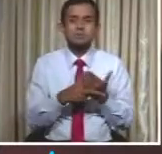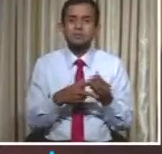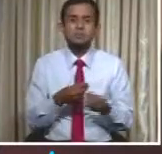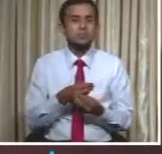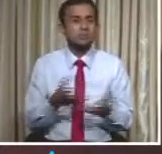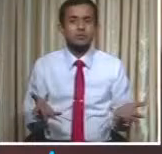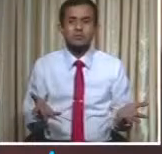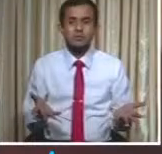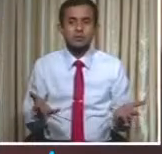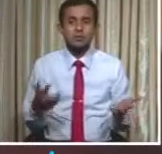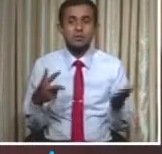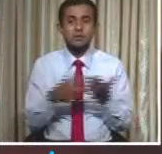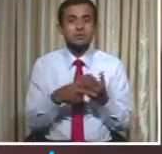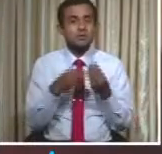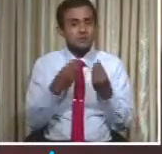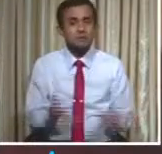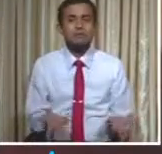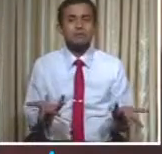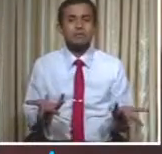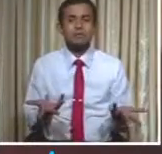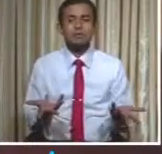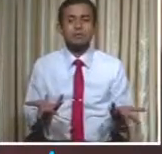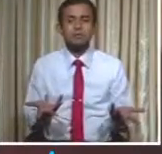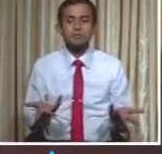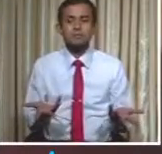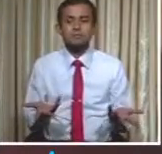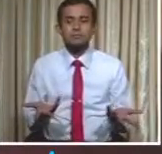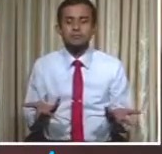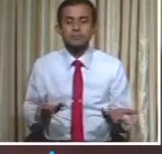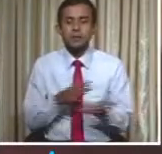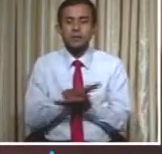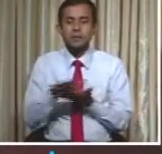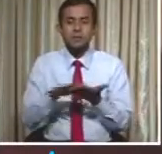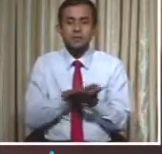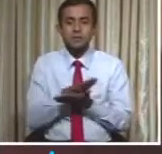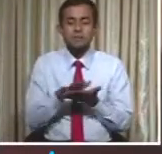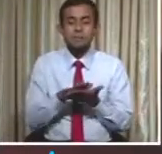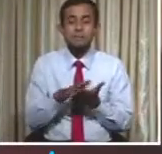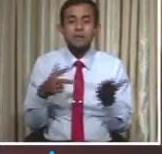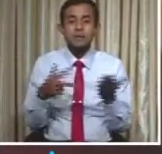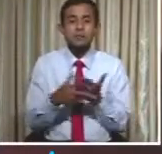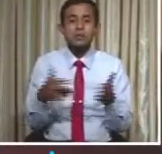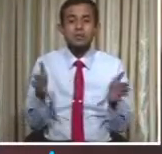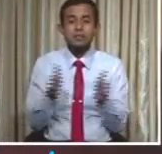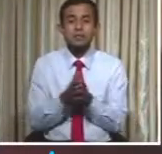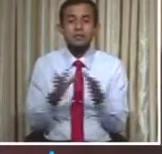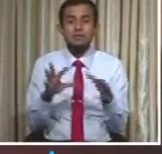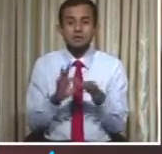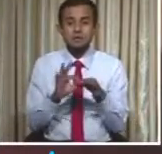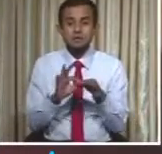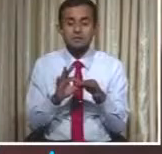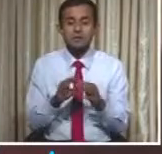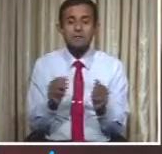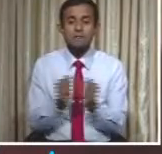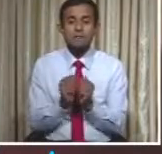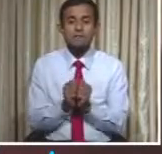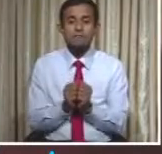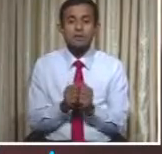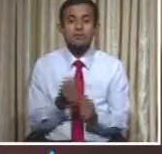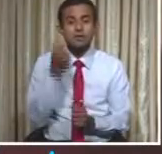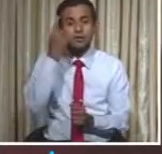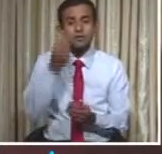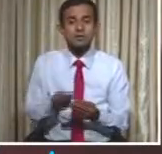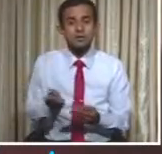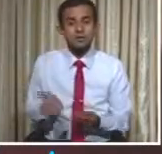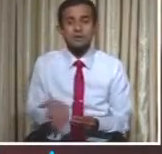වෙනවා. සම්පකාරය නැති වෙනවා. ඒ නිසා ඉතා පැහැදිලිව සම්පකාරයත් එක්ක ඒකාබද්ධ වුණු වැඩපිළිවෙලකට මේ යෝජනාව